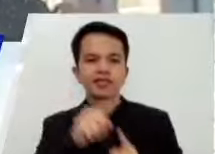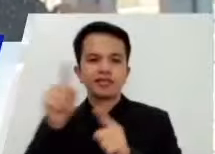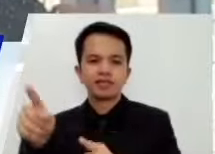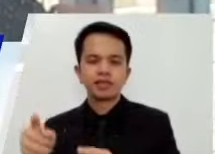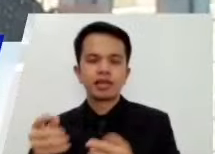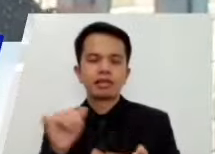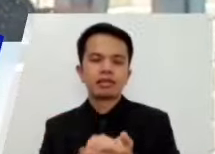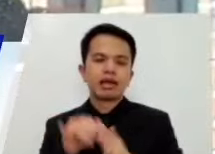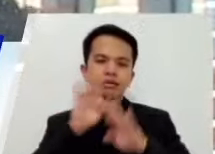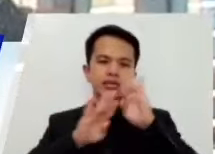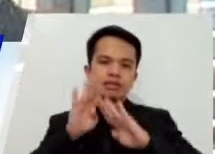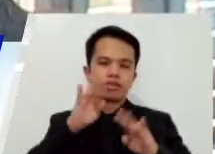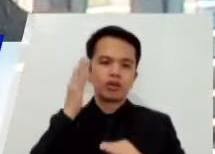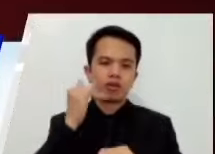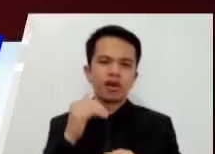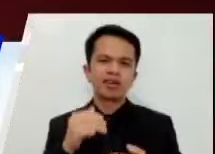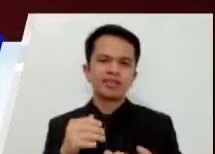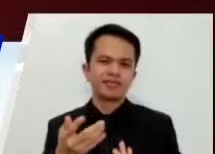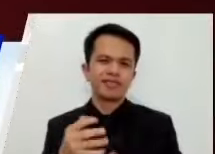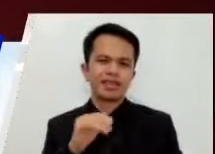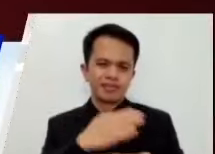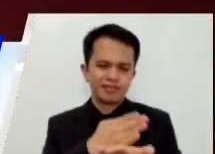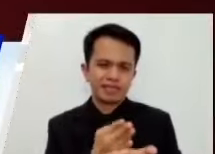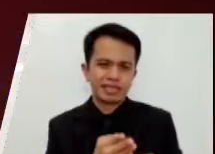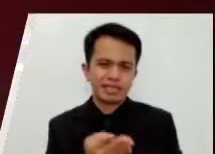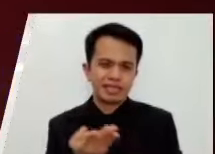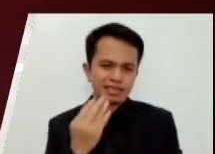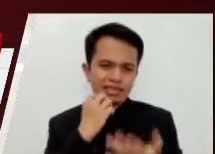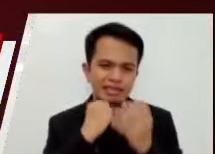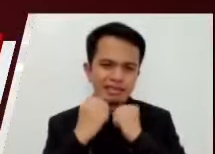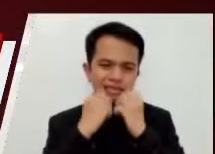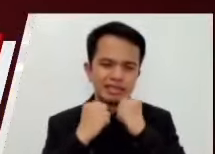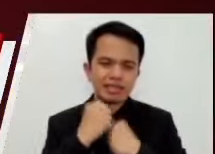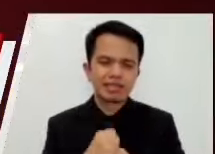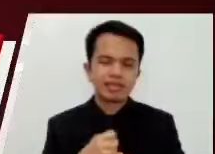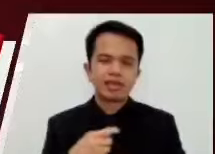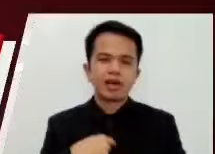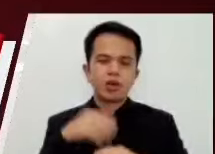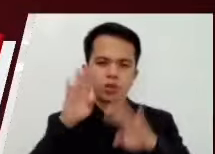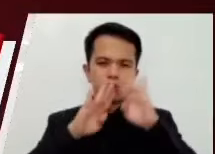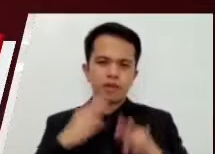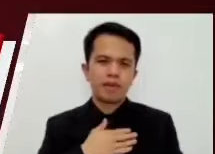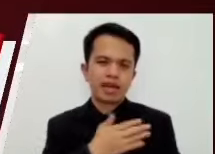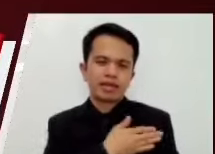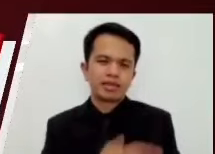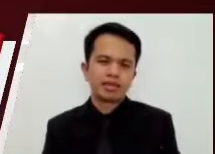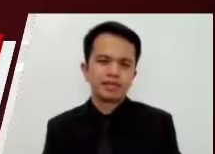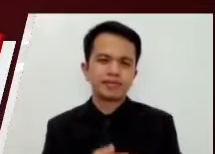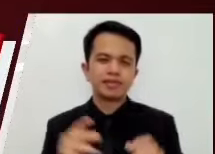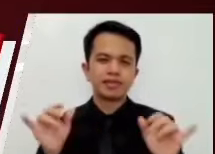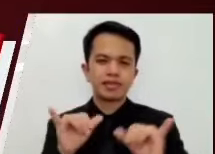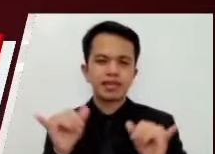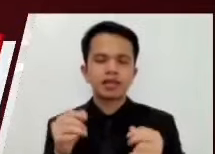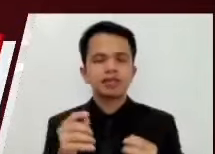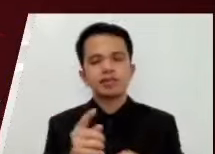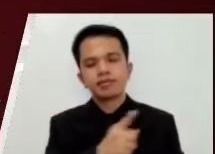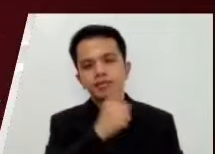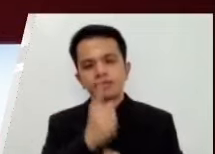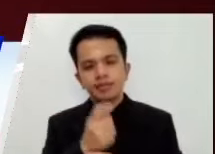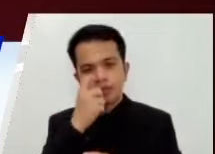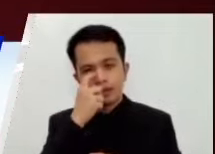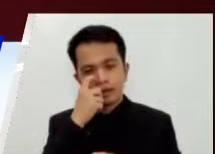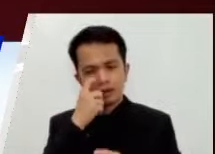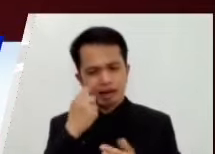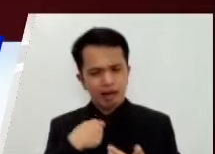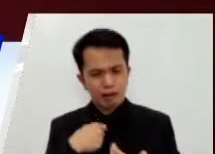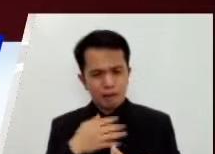sapat lang daw ang kanilang budget. Nag-aalala po ako sa aking mga anak tsaka tamang-tama lang po yung pera ko. Ang budget